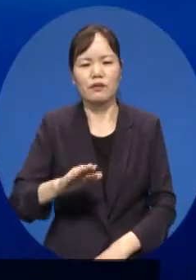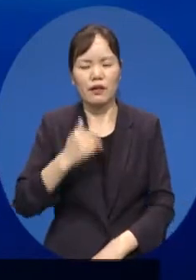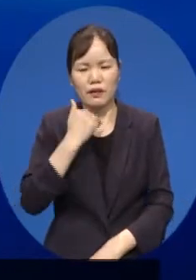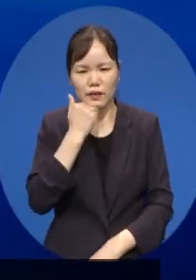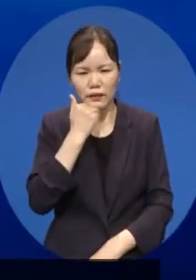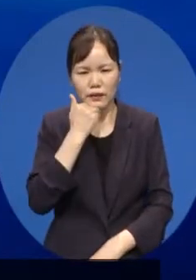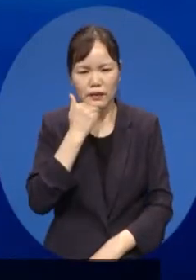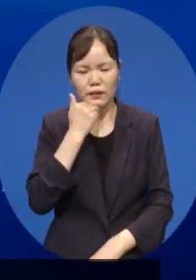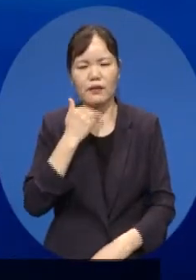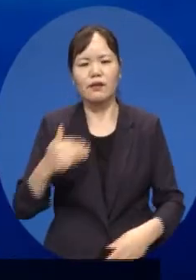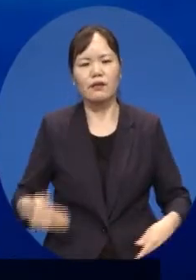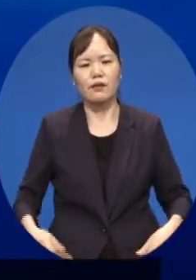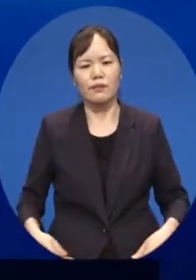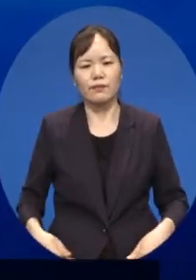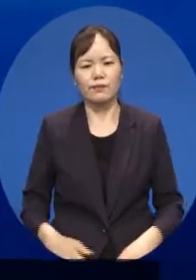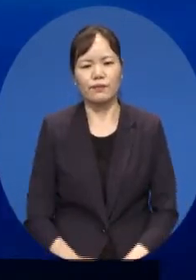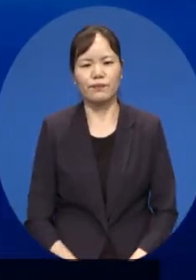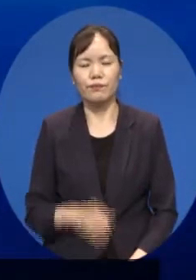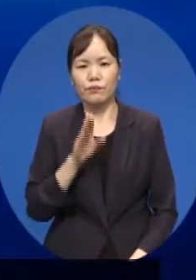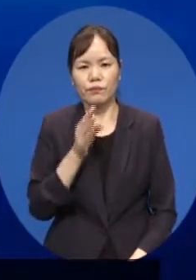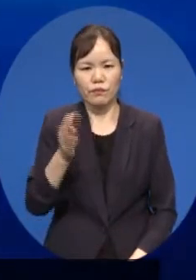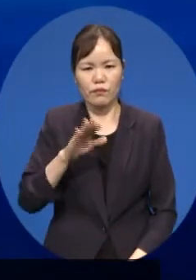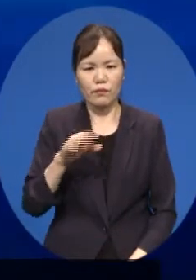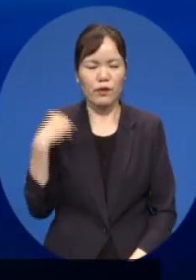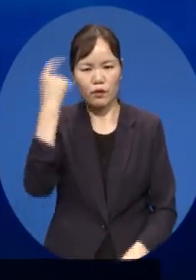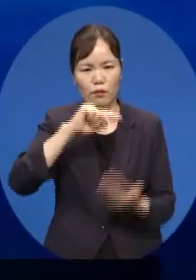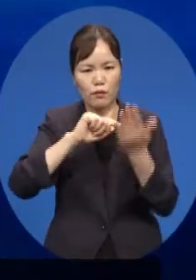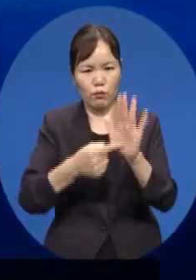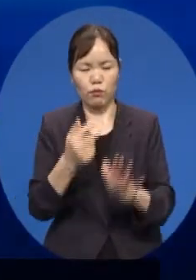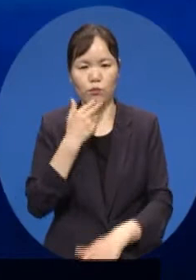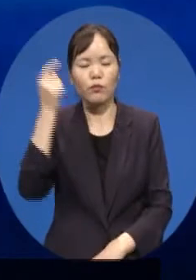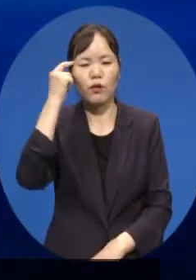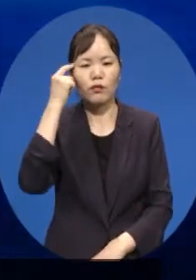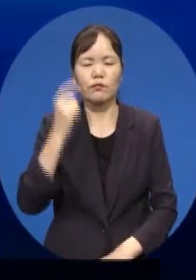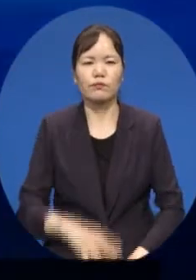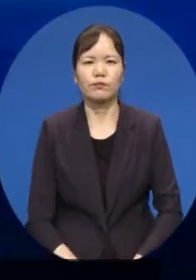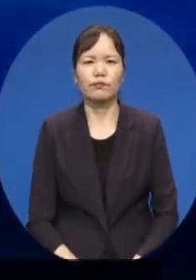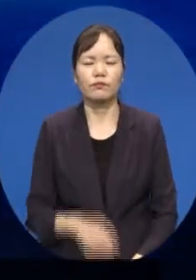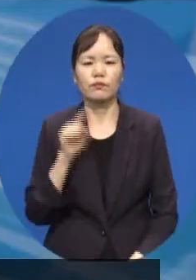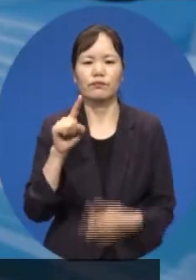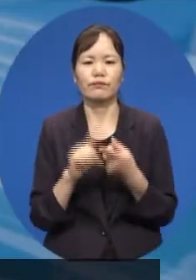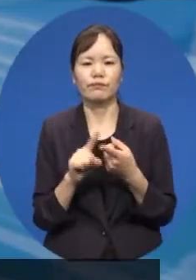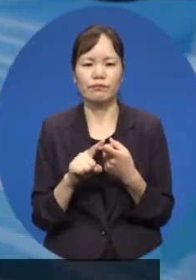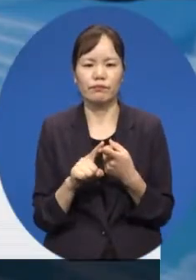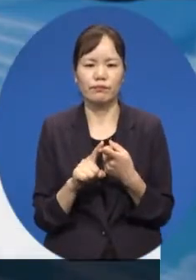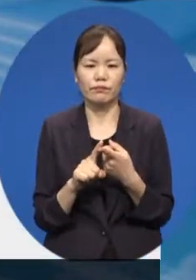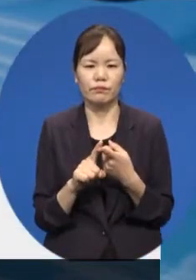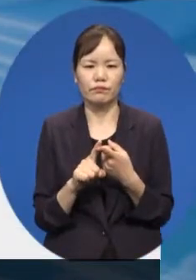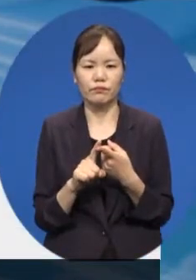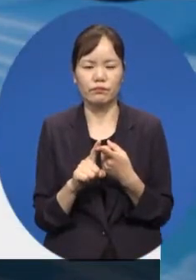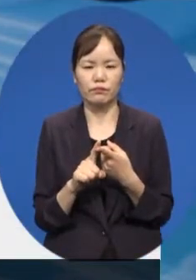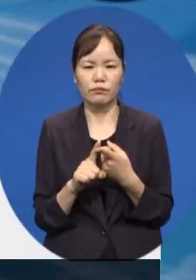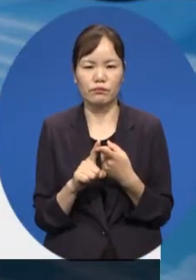봐야 되는 상황이긴 한데 그런데 신상공개 글 되질 않았습니다 왜 그렇습니까 이부분 제가 목이 보 보내